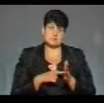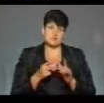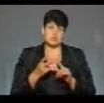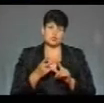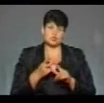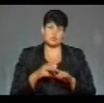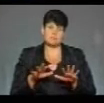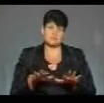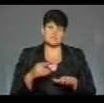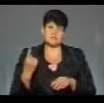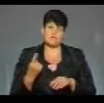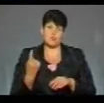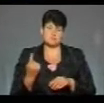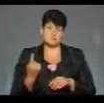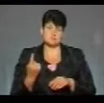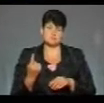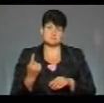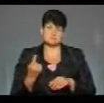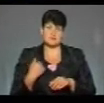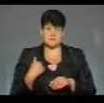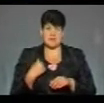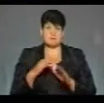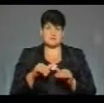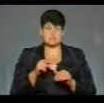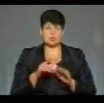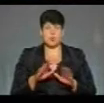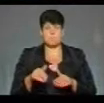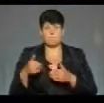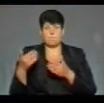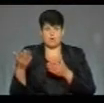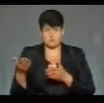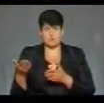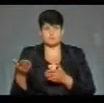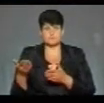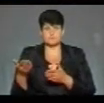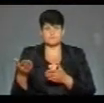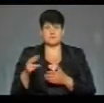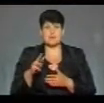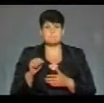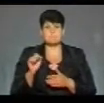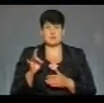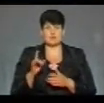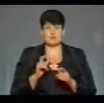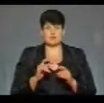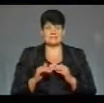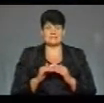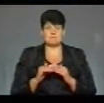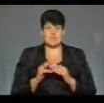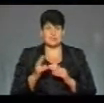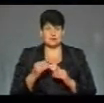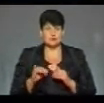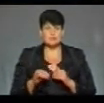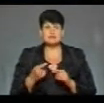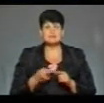місце на області. І мене після того подали на мерську стипендію. Це свого